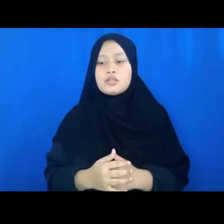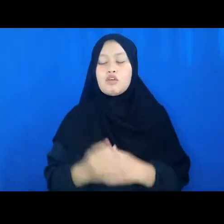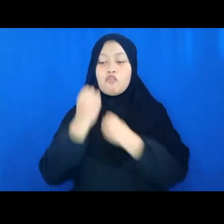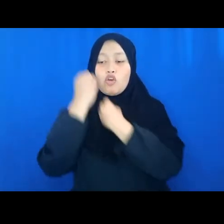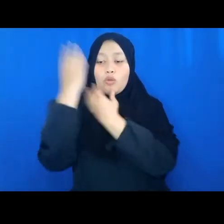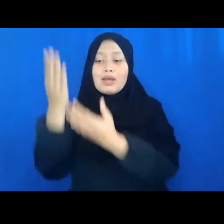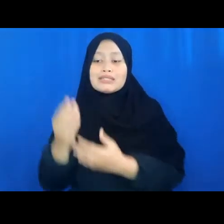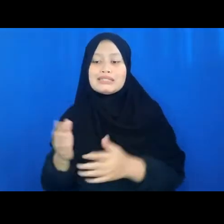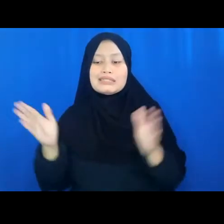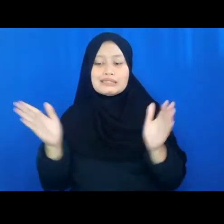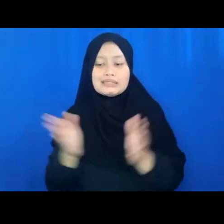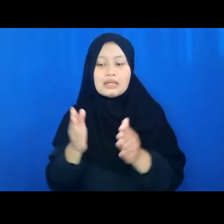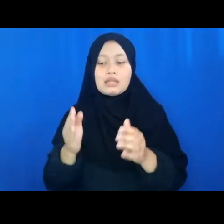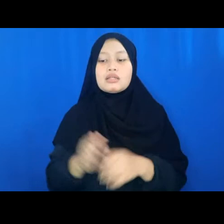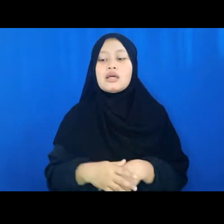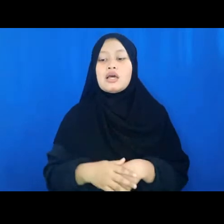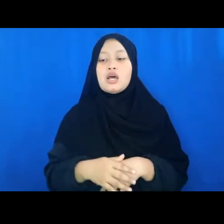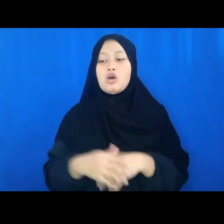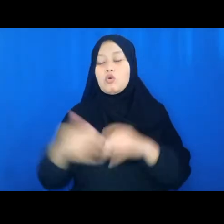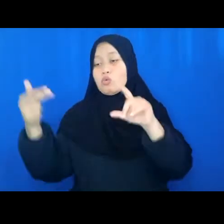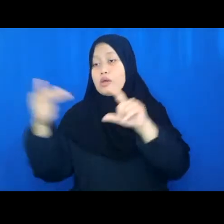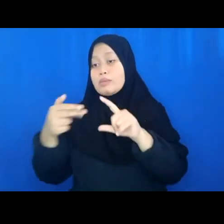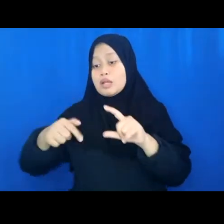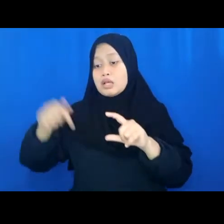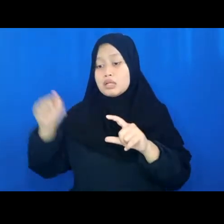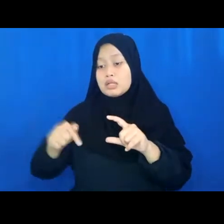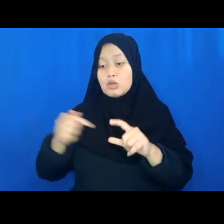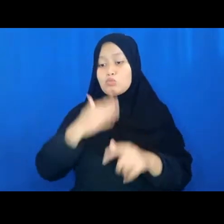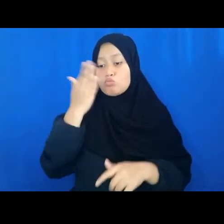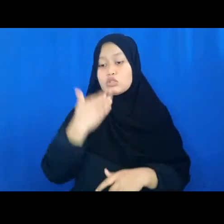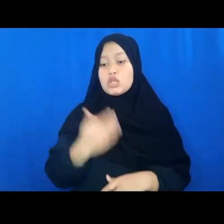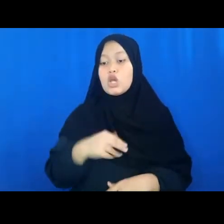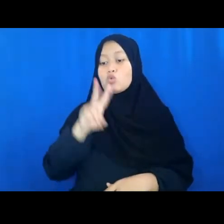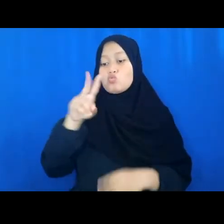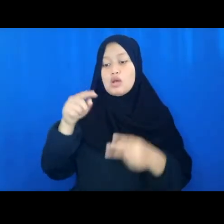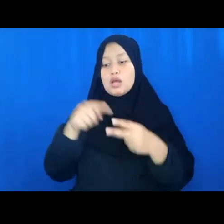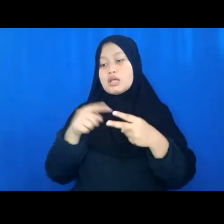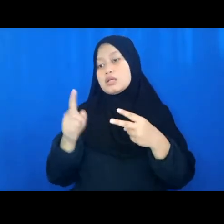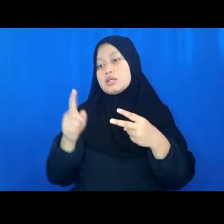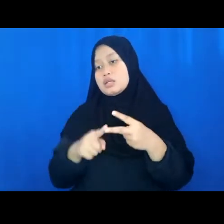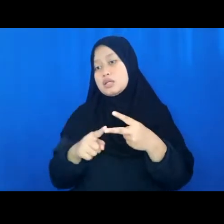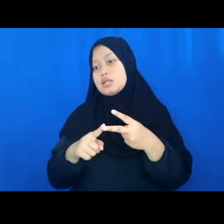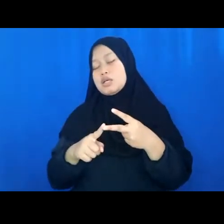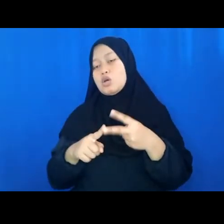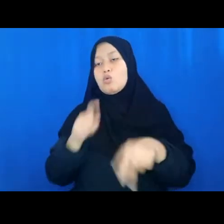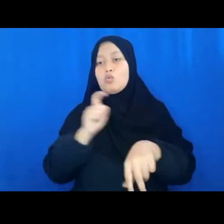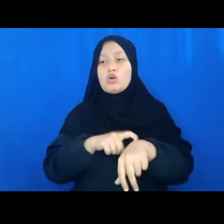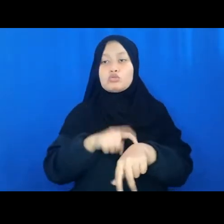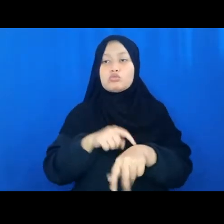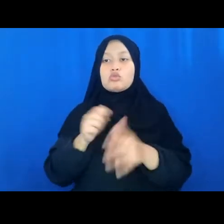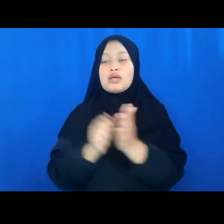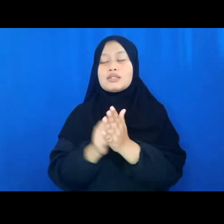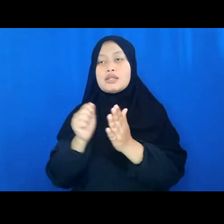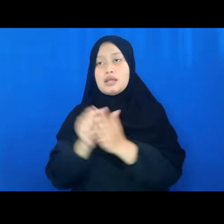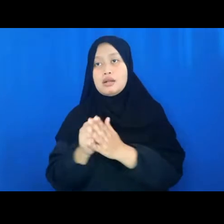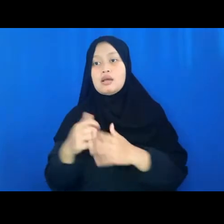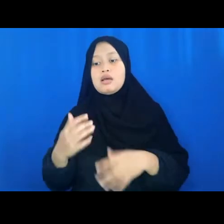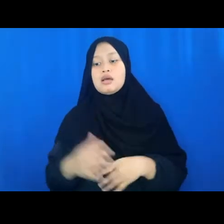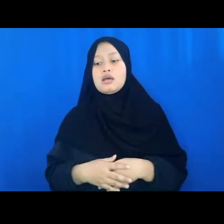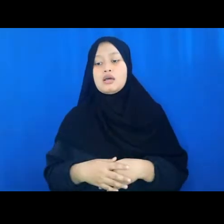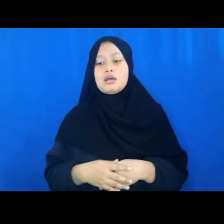online International webinar series kali ini memiliki dua sesi dimana sesi kedua setelah